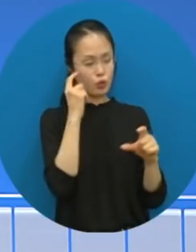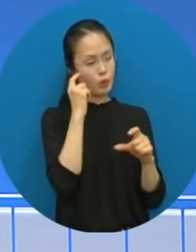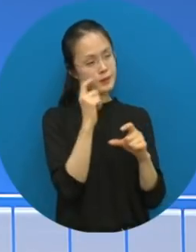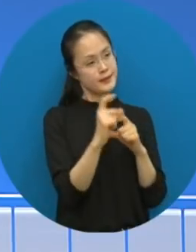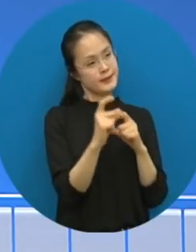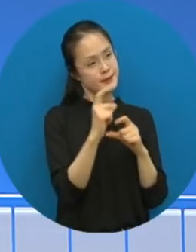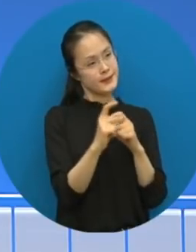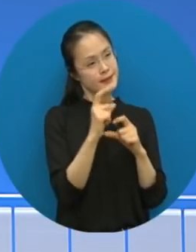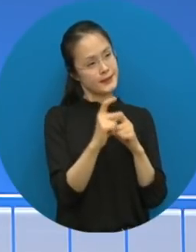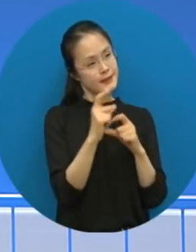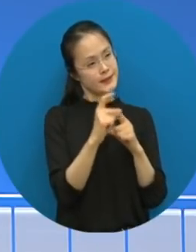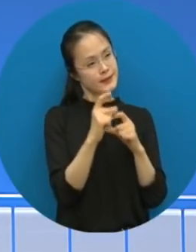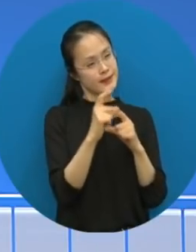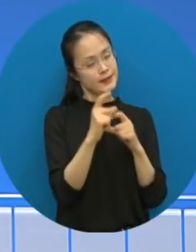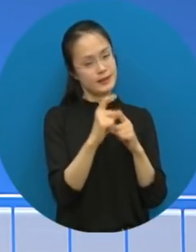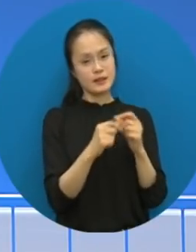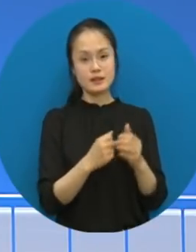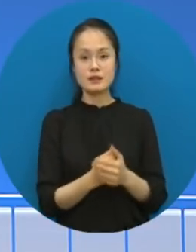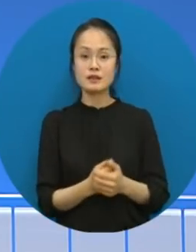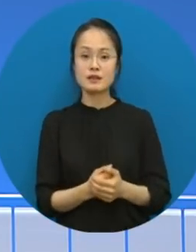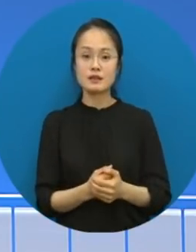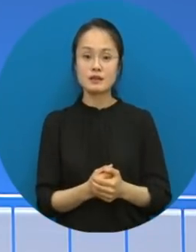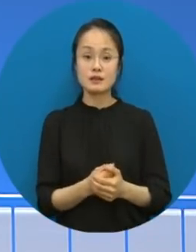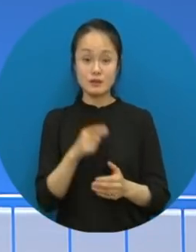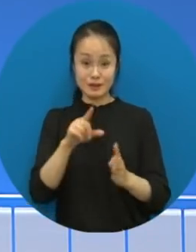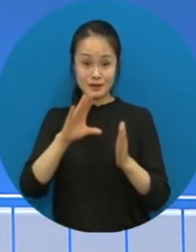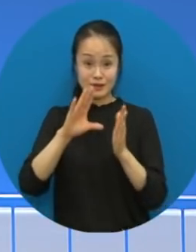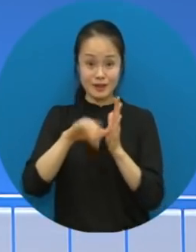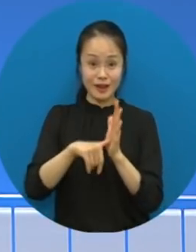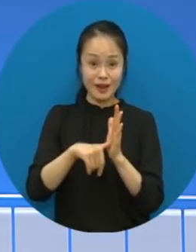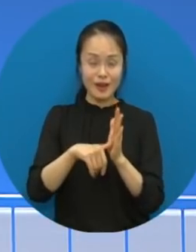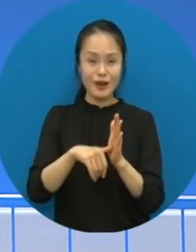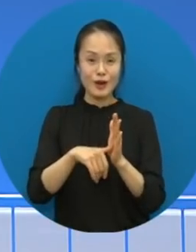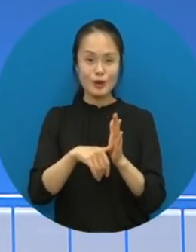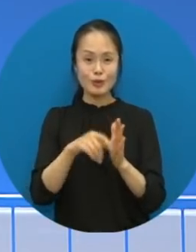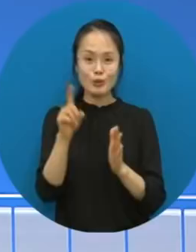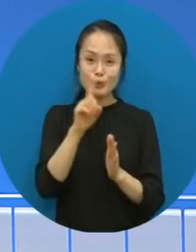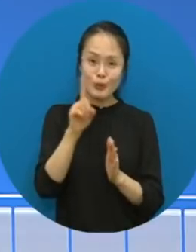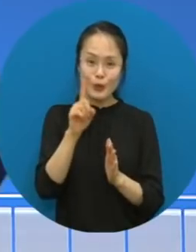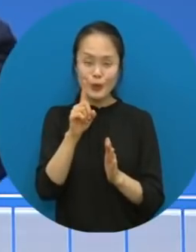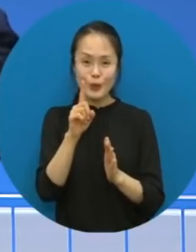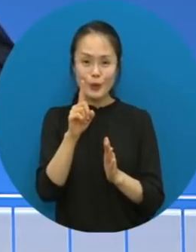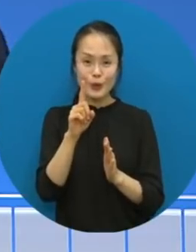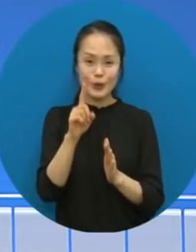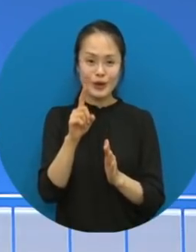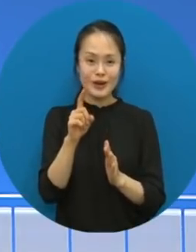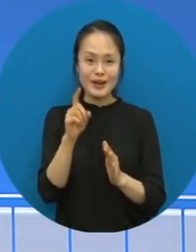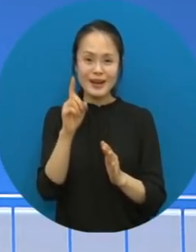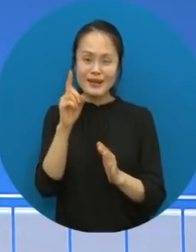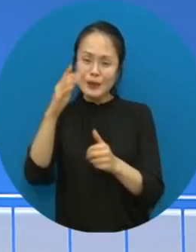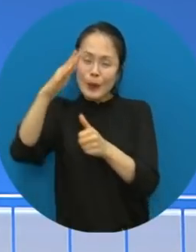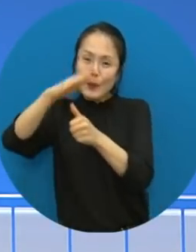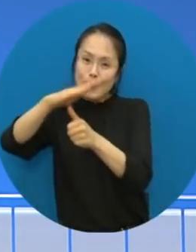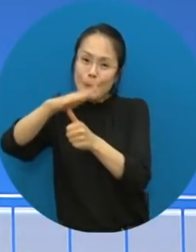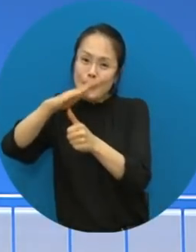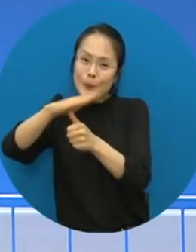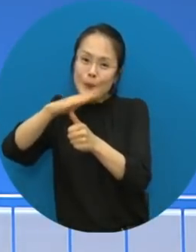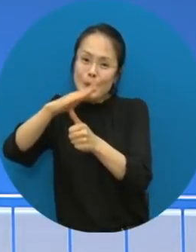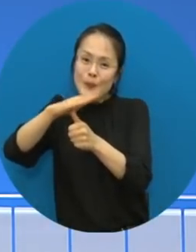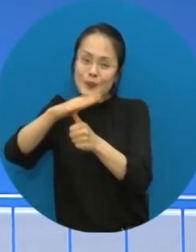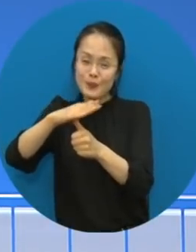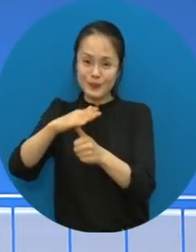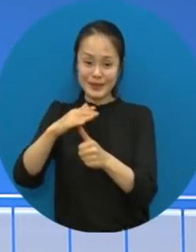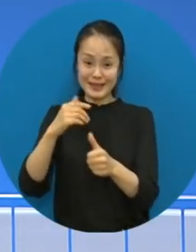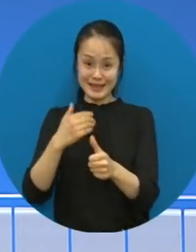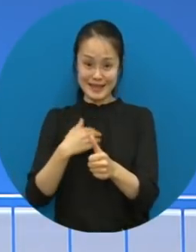고민했습니다. 근데 그때 한 어린아이가, 이름도 알 수 없는 한 어린아이가 본인의 점심을